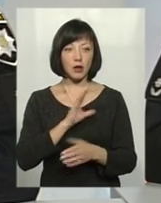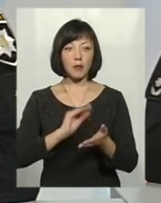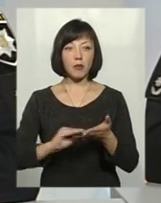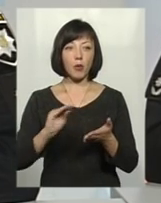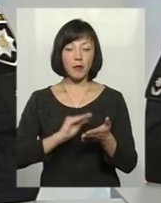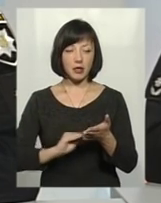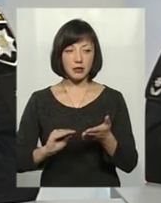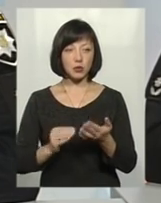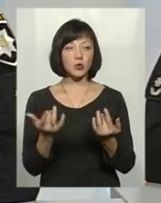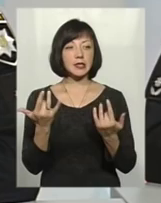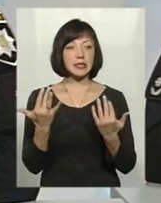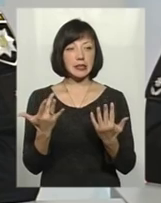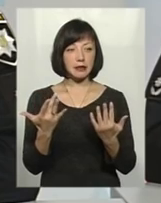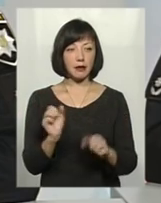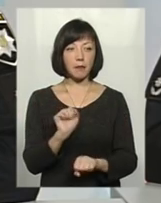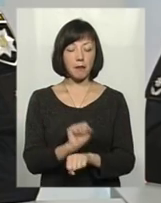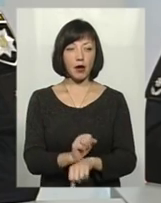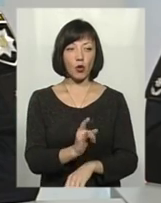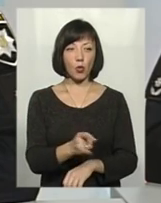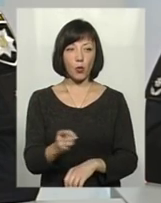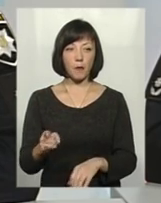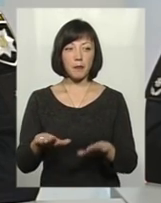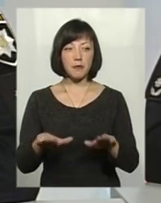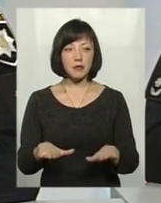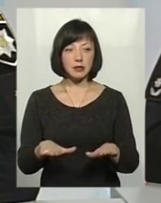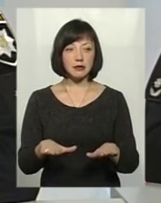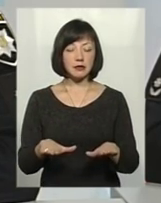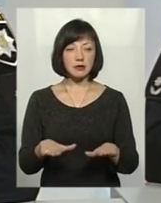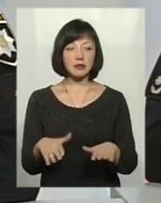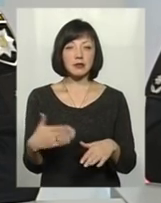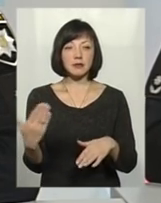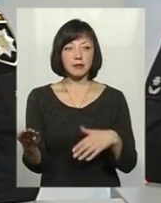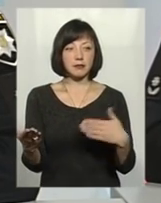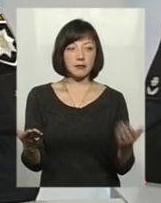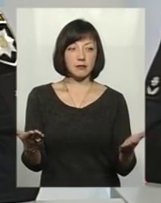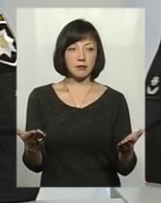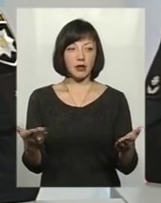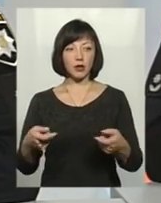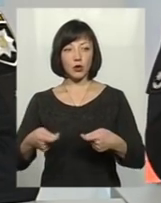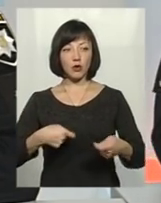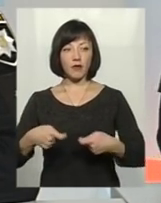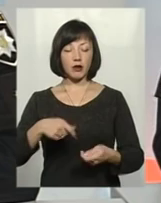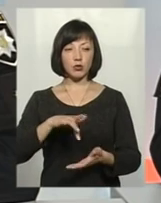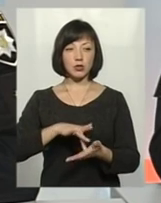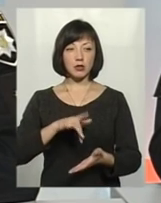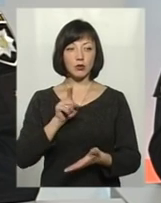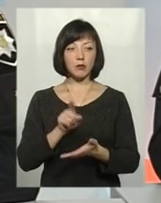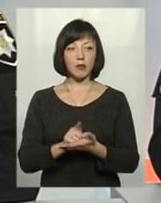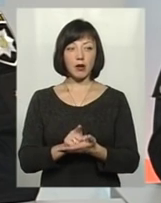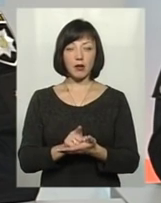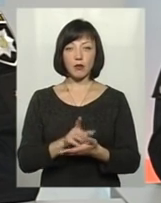прописано, скільки паркомісць і з якої сторони торговельного центру він має,